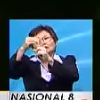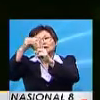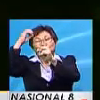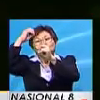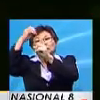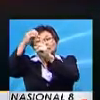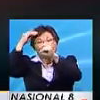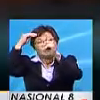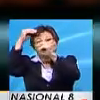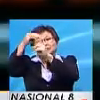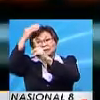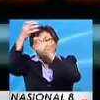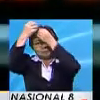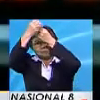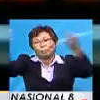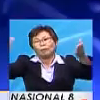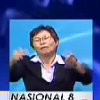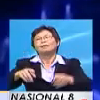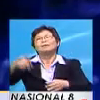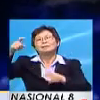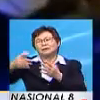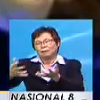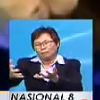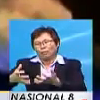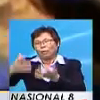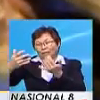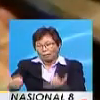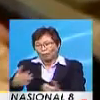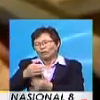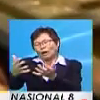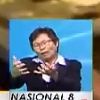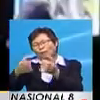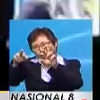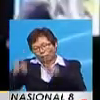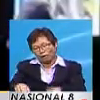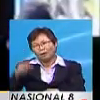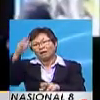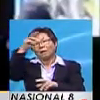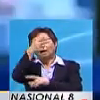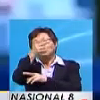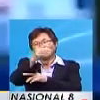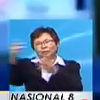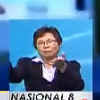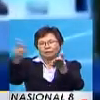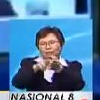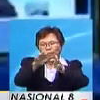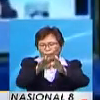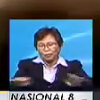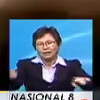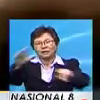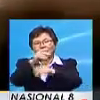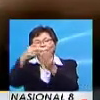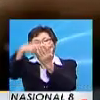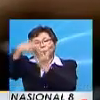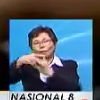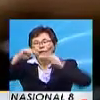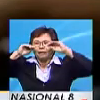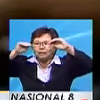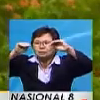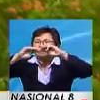kerajaan selari dengan keperluan semasa dan kehendak rakyat RTM menyalurkan laporan berita juga program yang